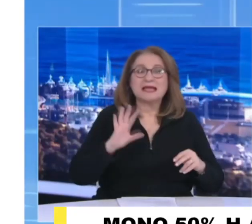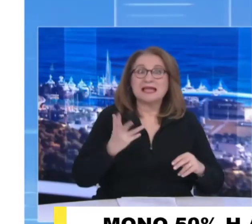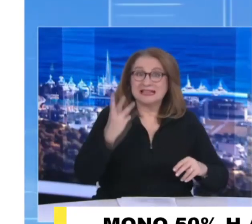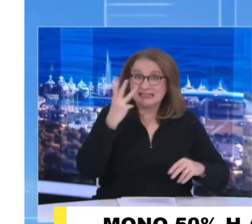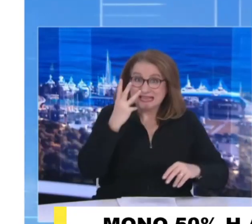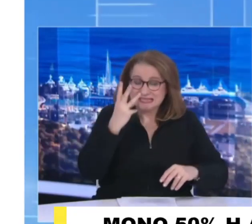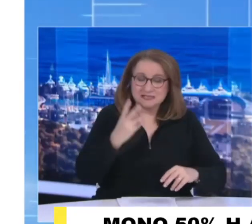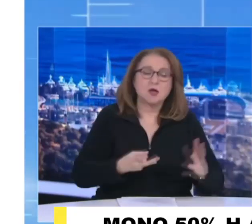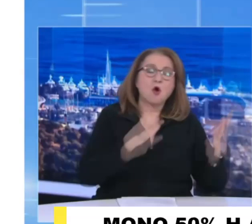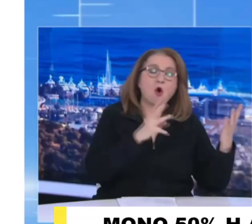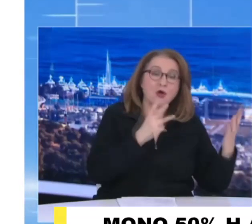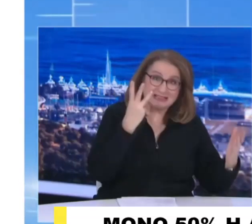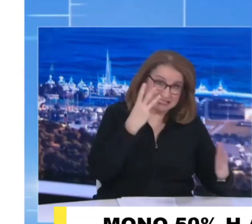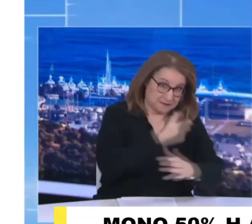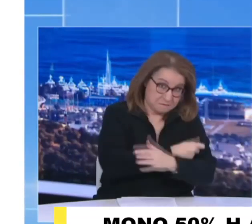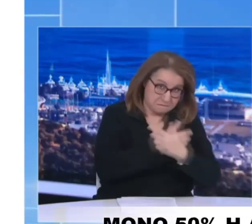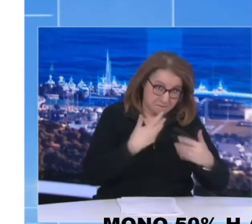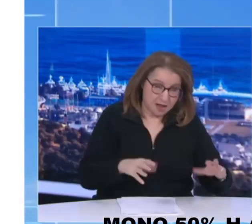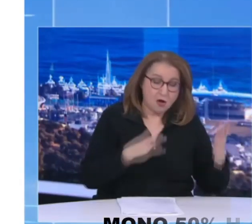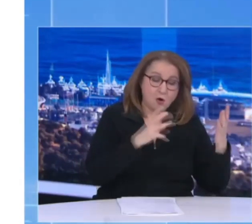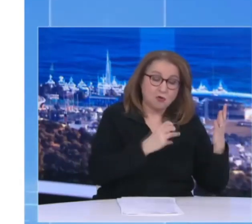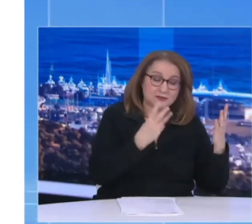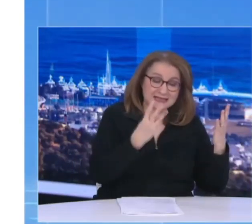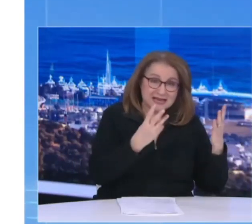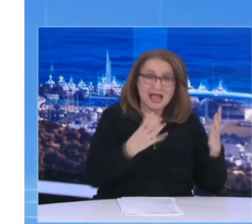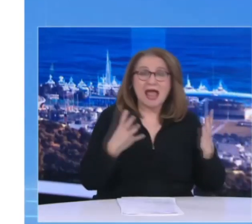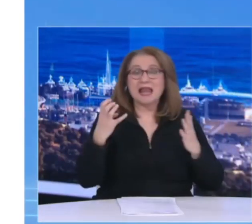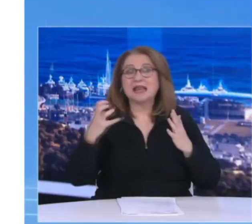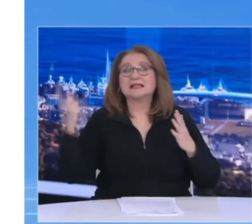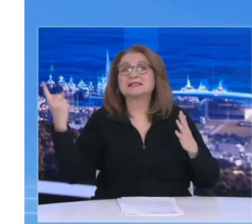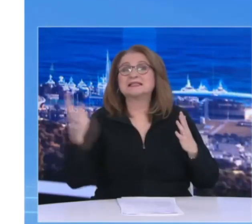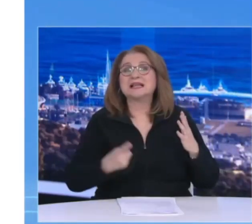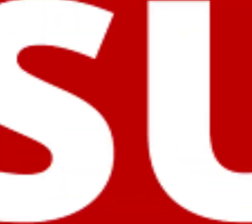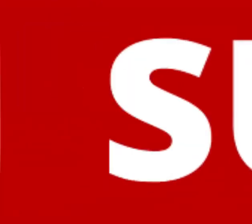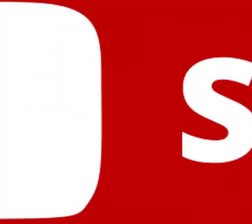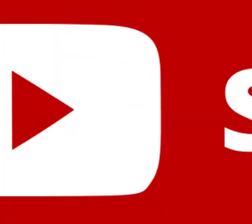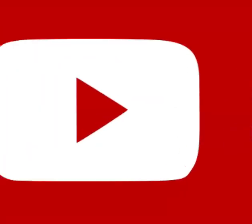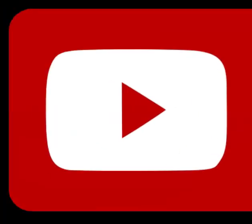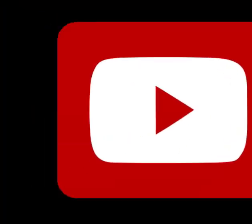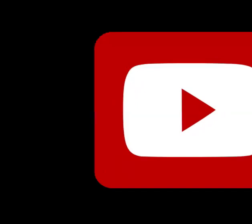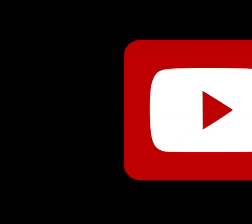83-90% και μάλιστα με διάρκεια πέραν των 3 μηνών.